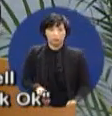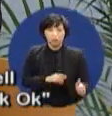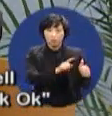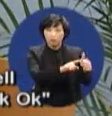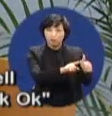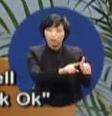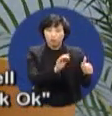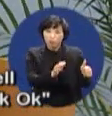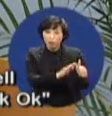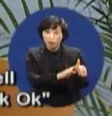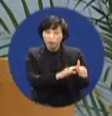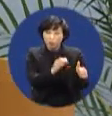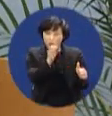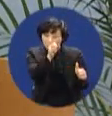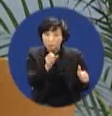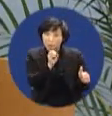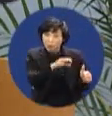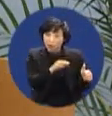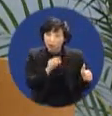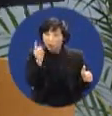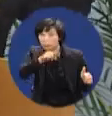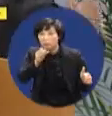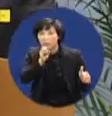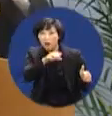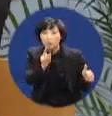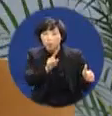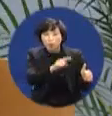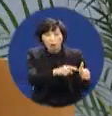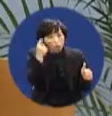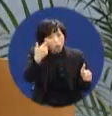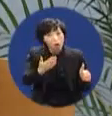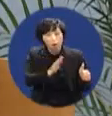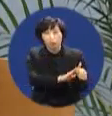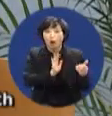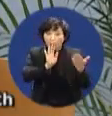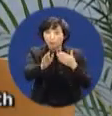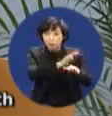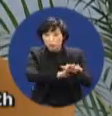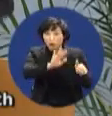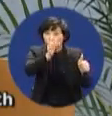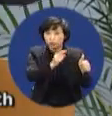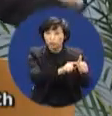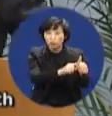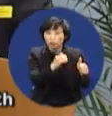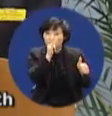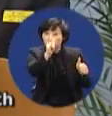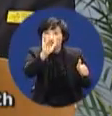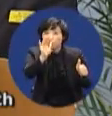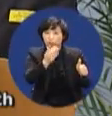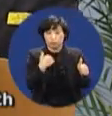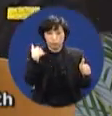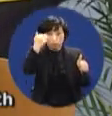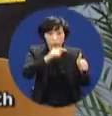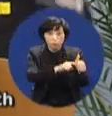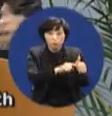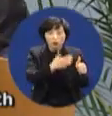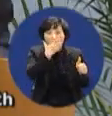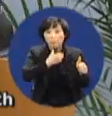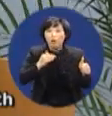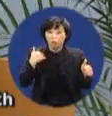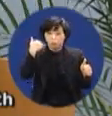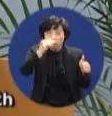기분 좋은 얘기야 기분 나쁜 거야? 기분 좋은 얘기. 앞으로 잘 되라는데, 훌륭하게 되라는데, 행복하게